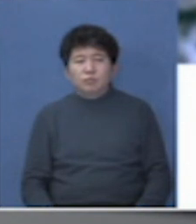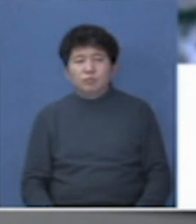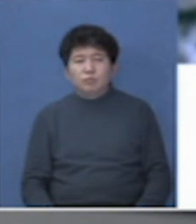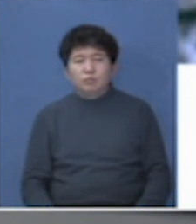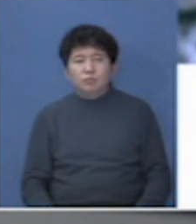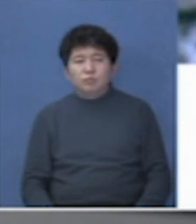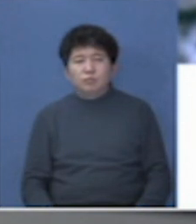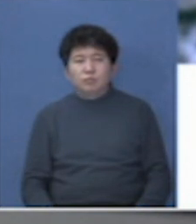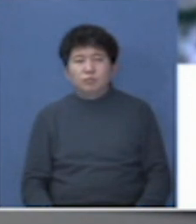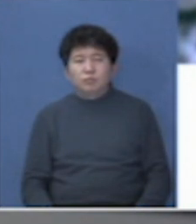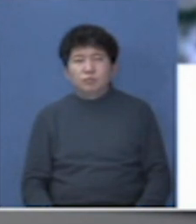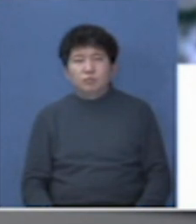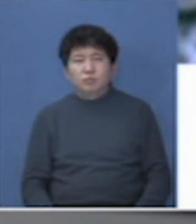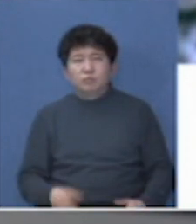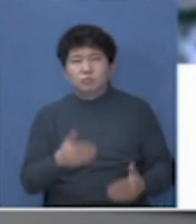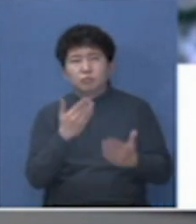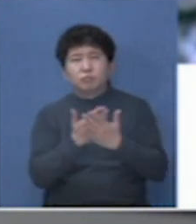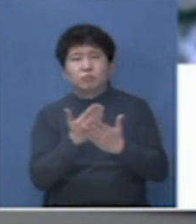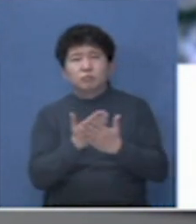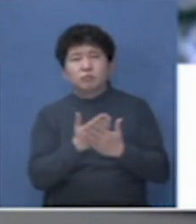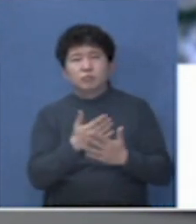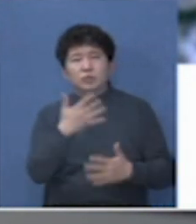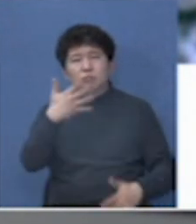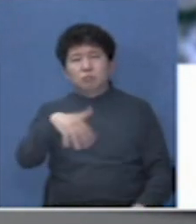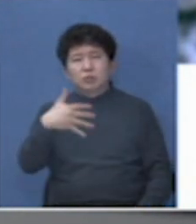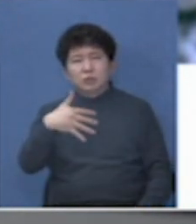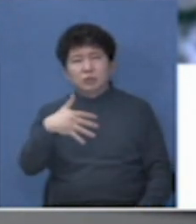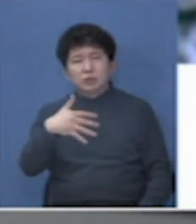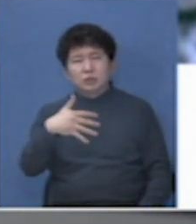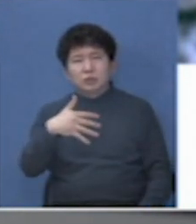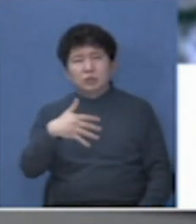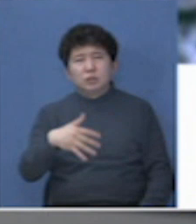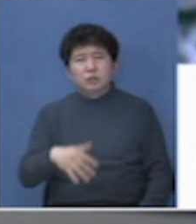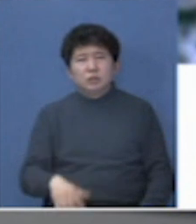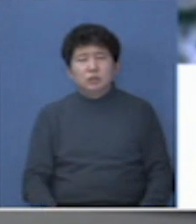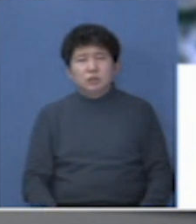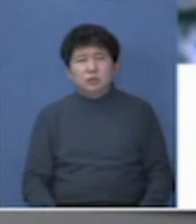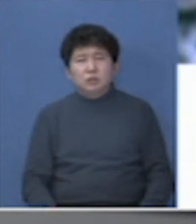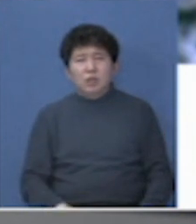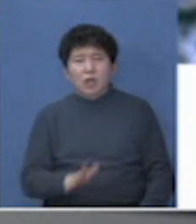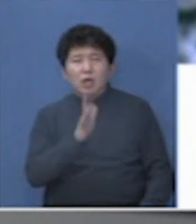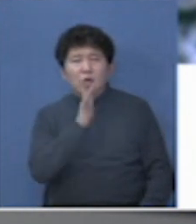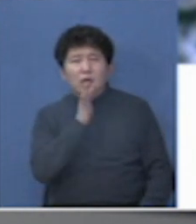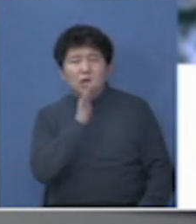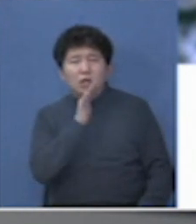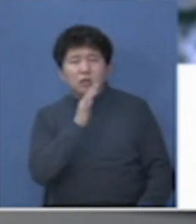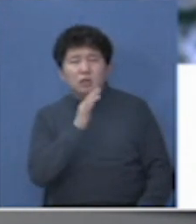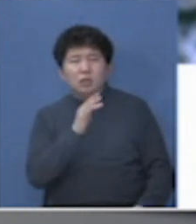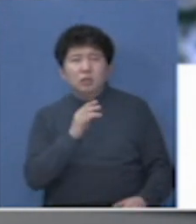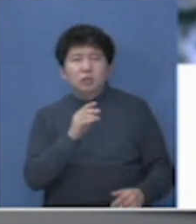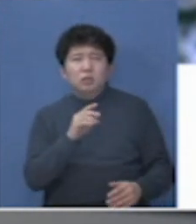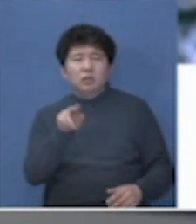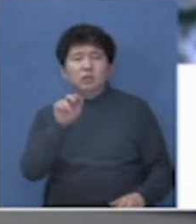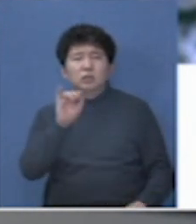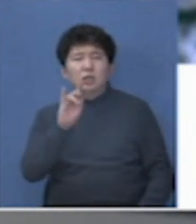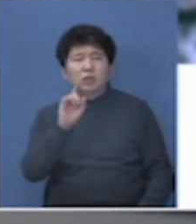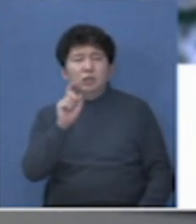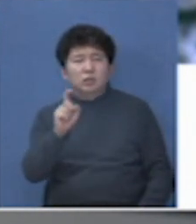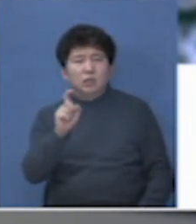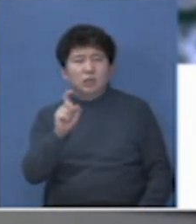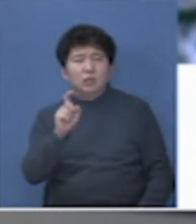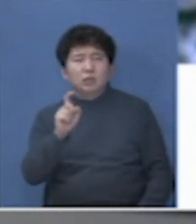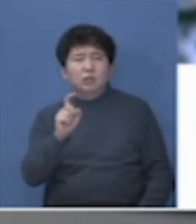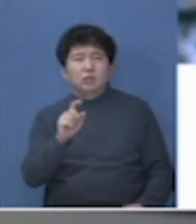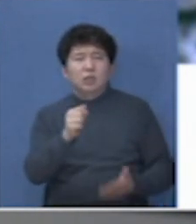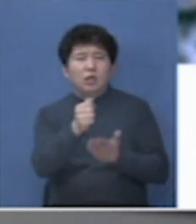моделирования, то есть это как минимум желательно около 50 лет данных нужно хранить в этой программе для того, чтобы она могла еще точнее и более